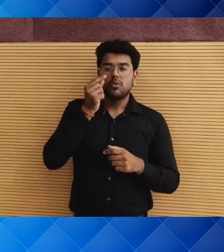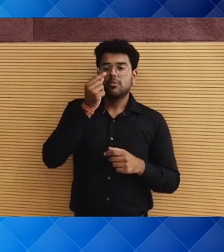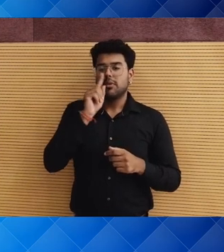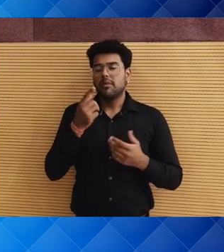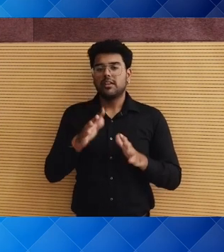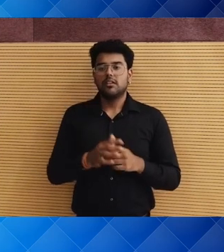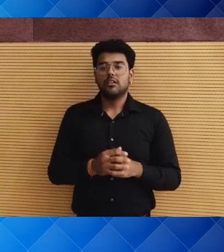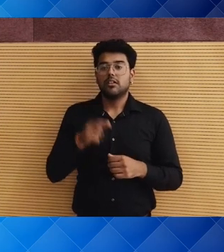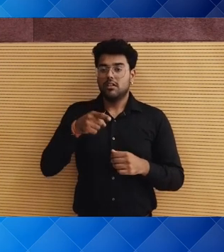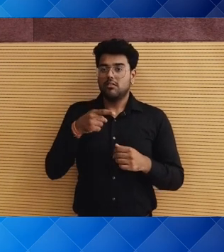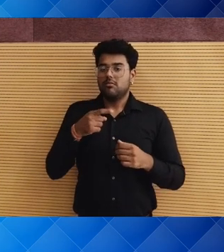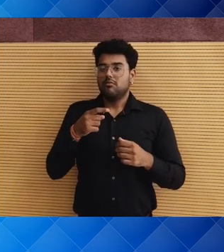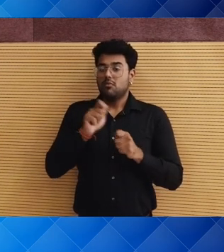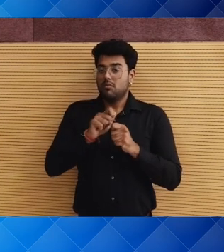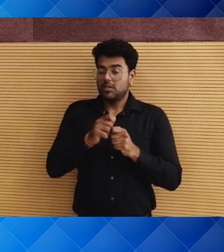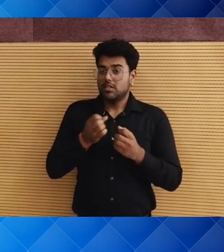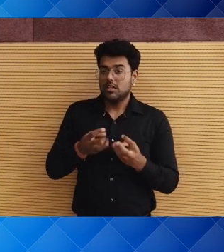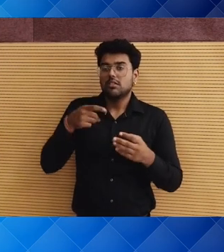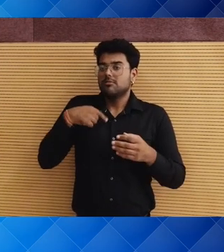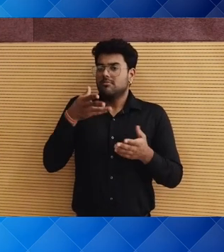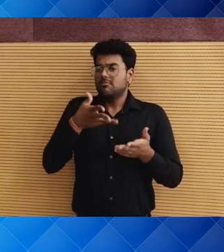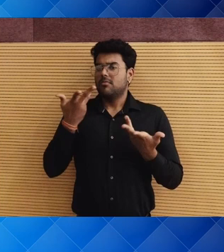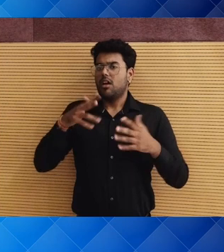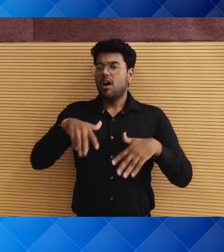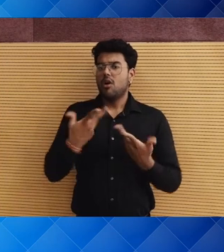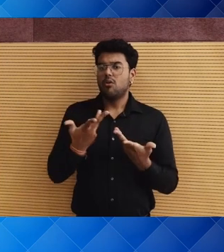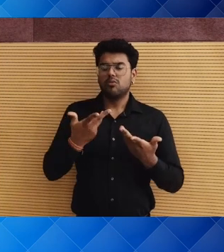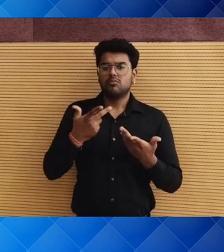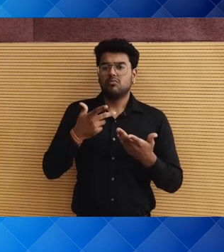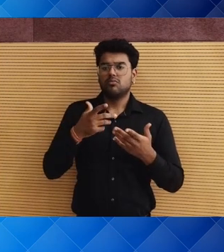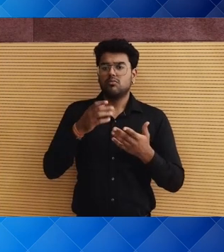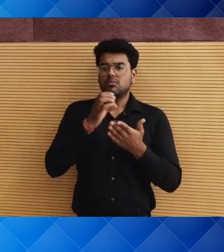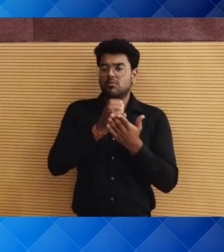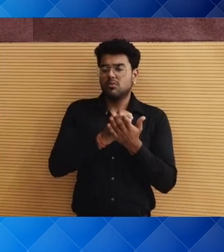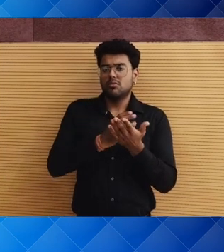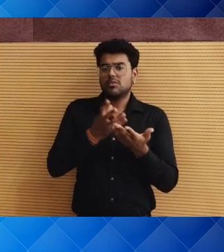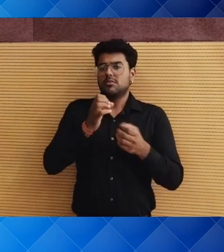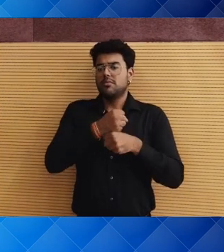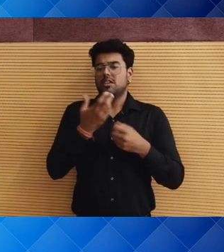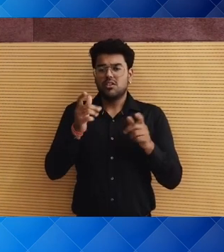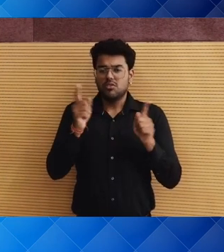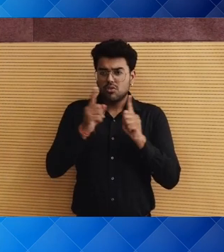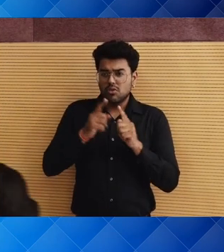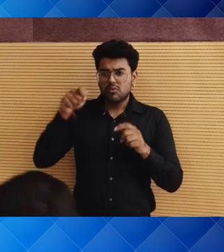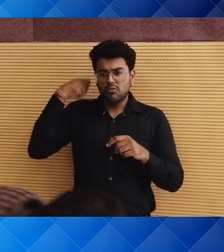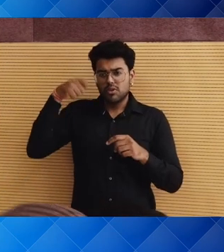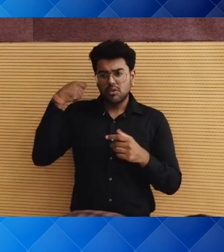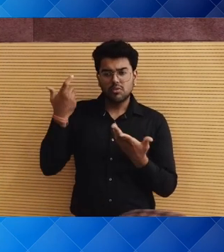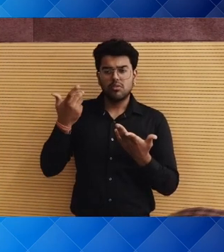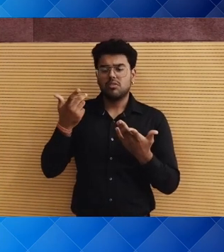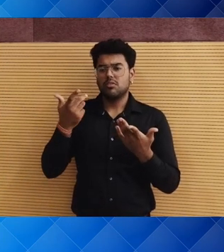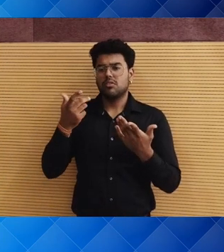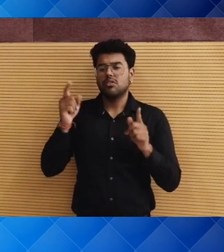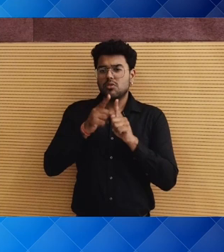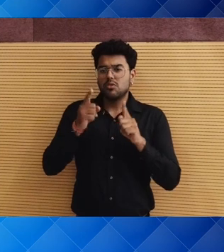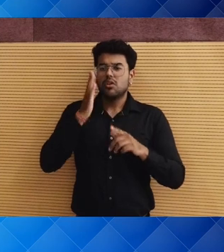इस रिकमेंडेशन के आधार पे हम कैसे अपने मेटेरियल बनाए, कंटेंट बनाए, छोटे छोटे वीडियो बने, छोटे